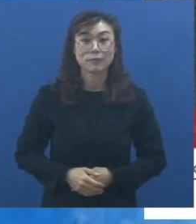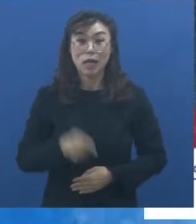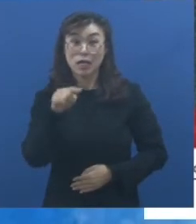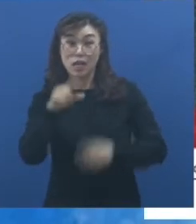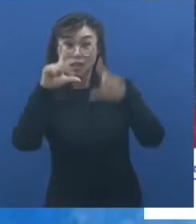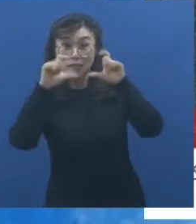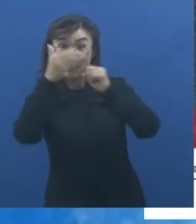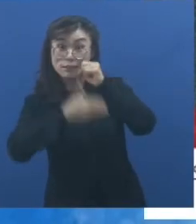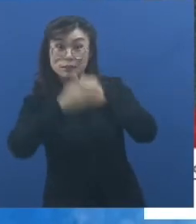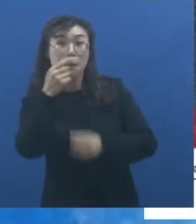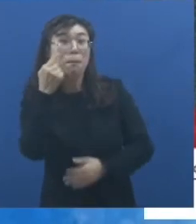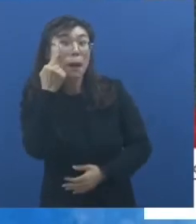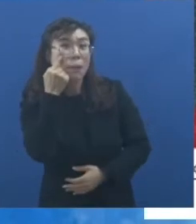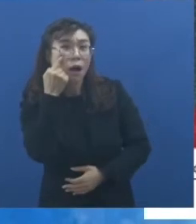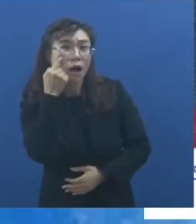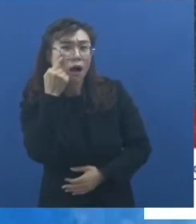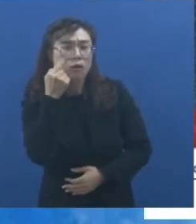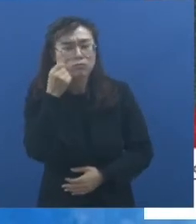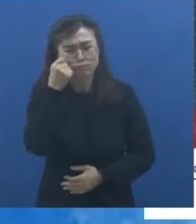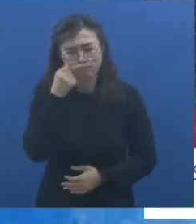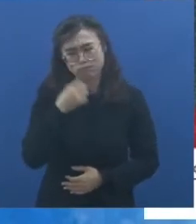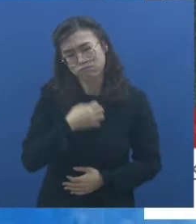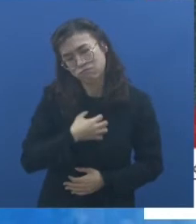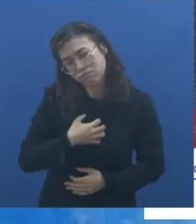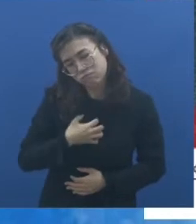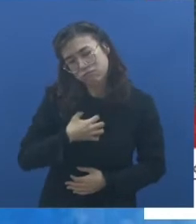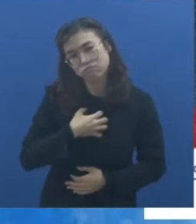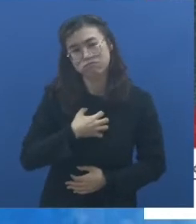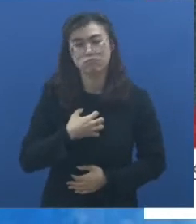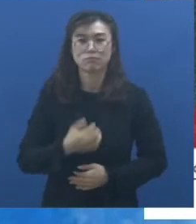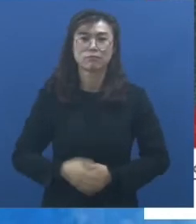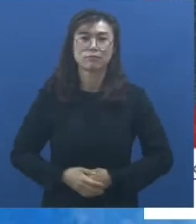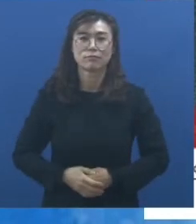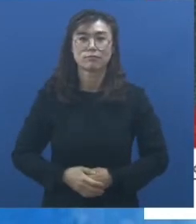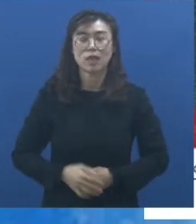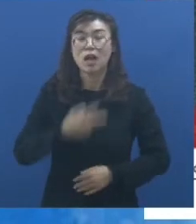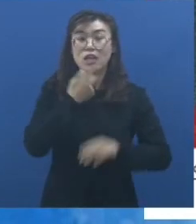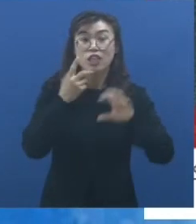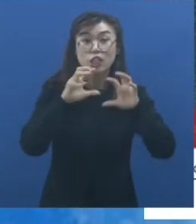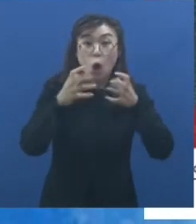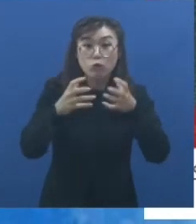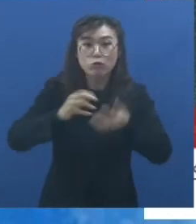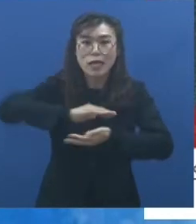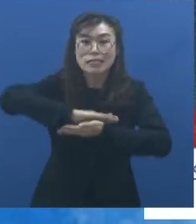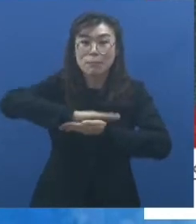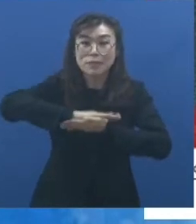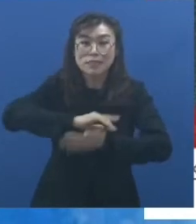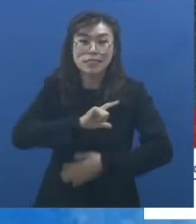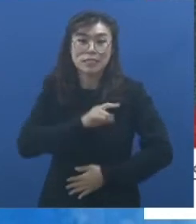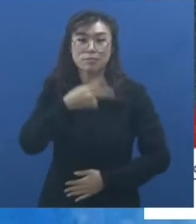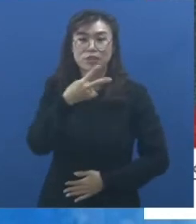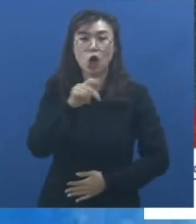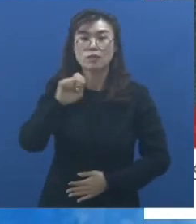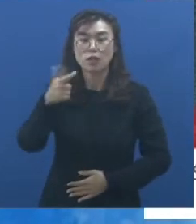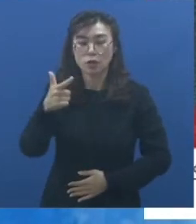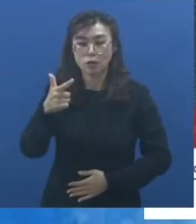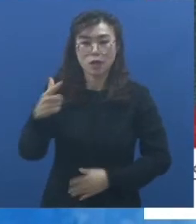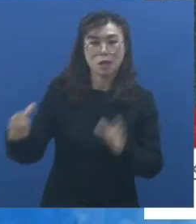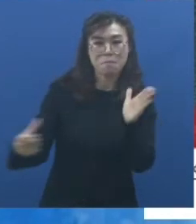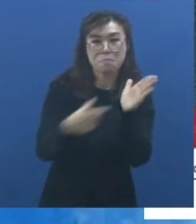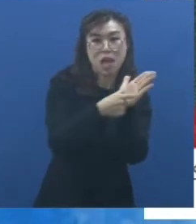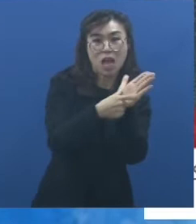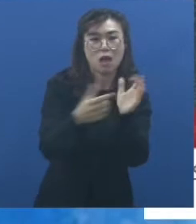이 사진 한번 봅시다 여러분들 좀 슬프지 않나요 여러분들 영국의 대중지 더선 애 실리면서 굉장히 이제 화제가 됐던